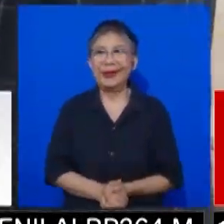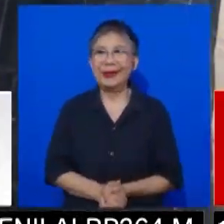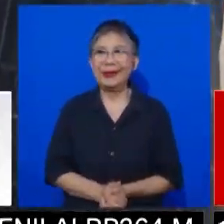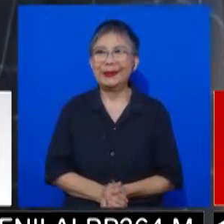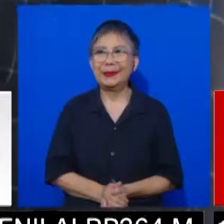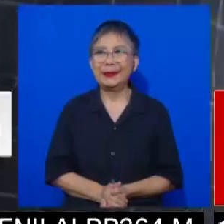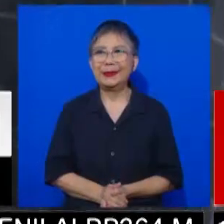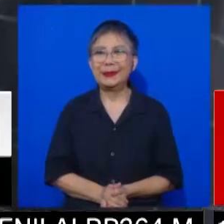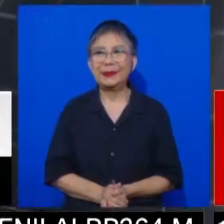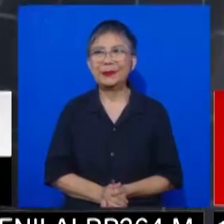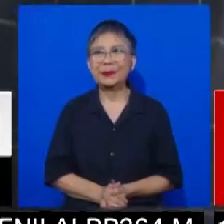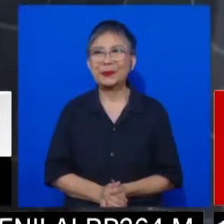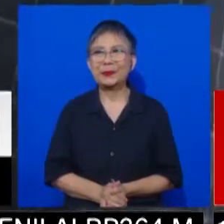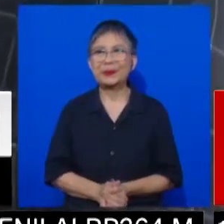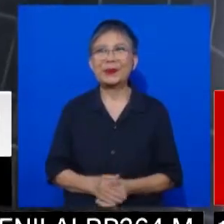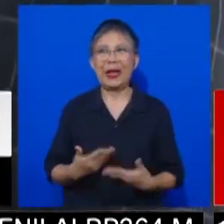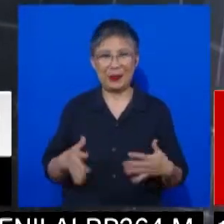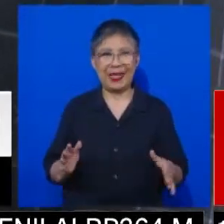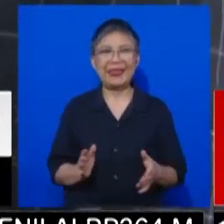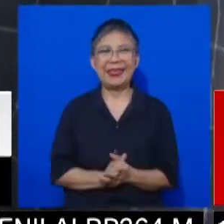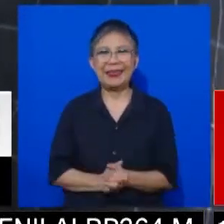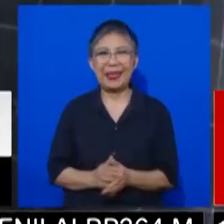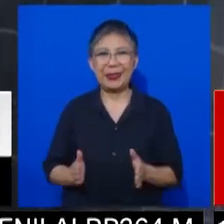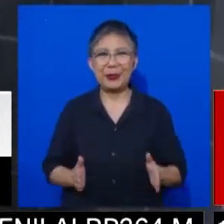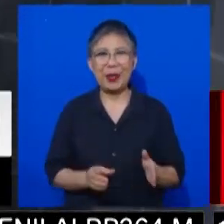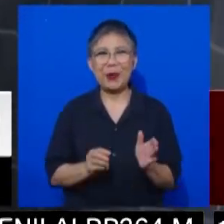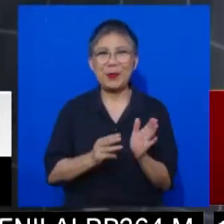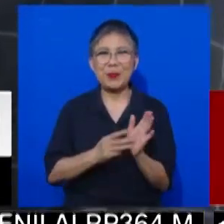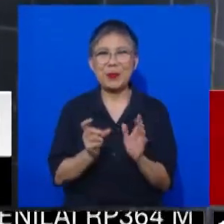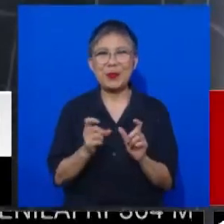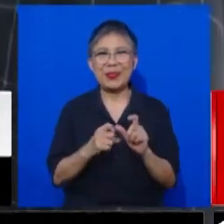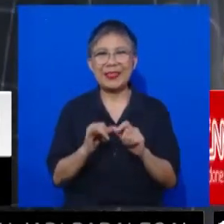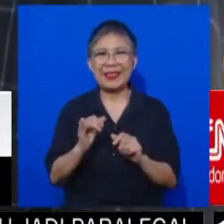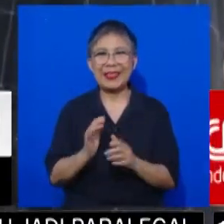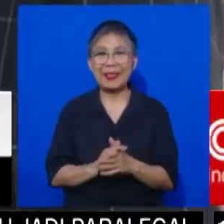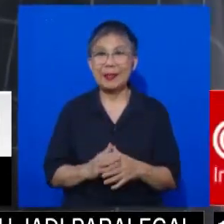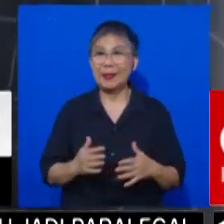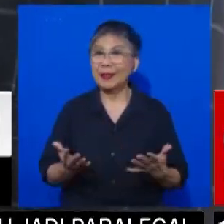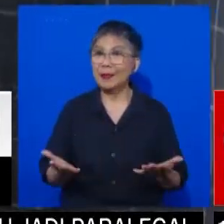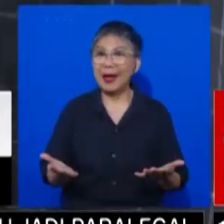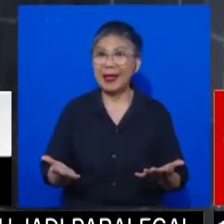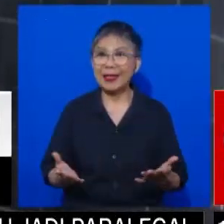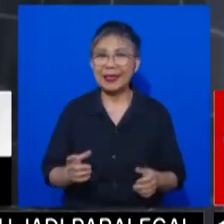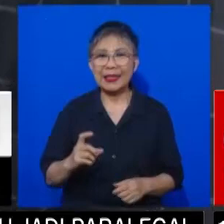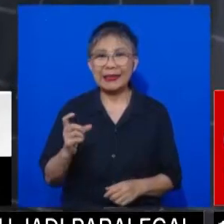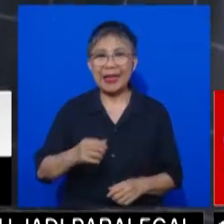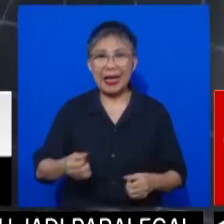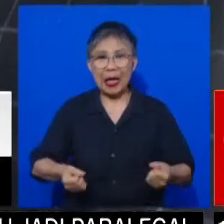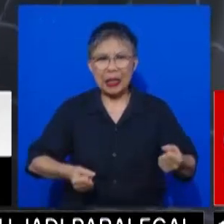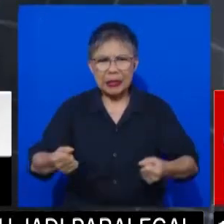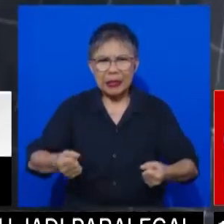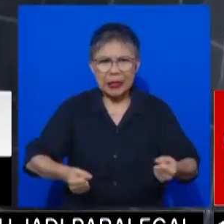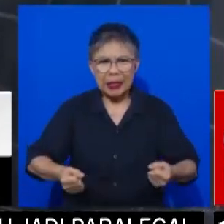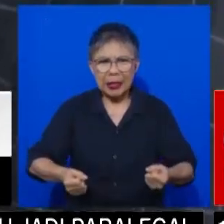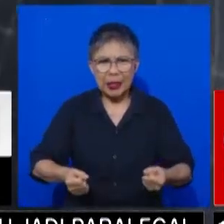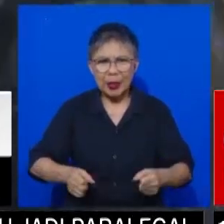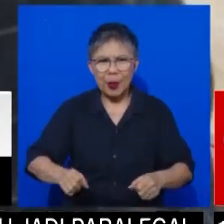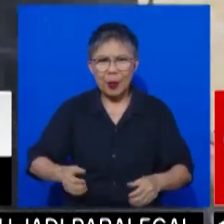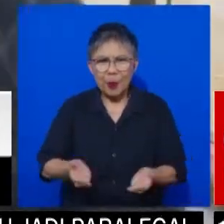Ya, sekalian saya sudah berada di Sungai Musi. Saya ingin tahu bagaimana sih cara menyetir perahu ketek